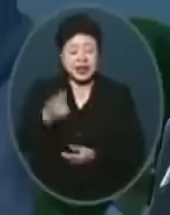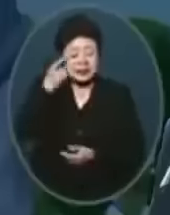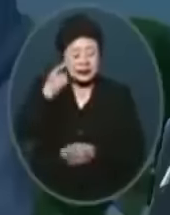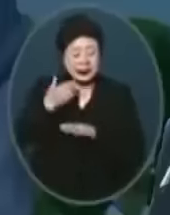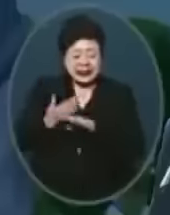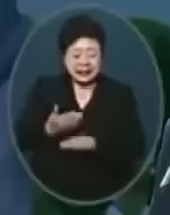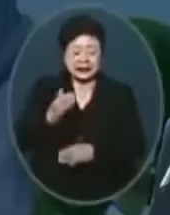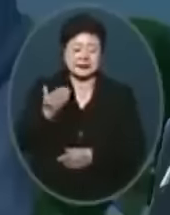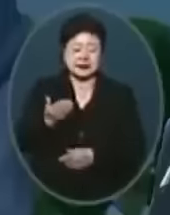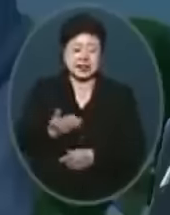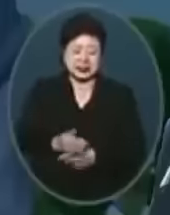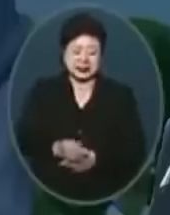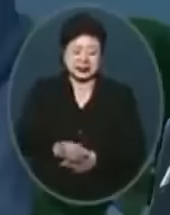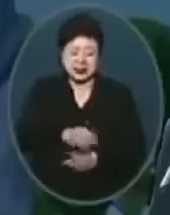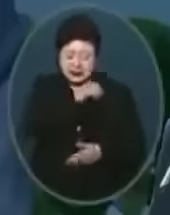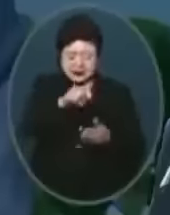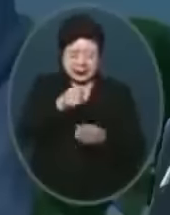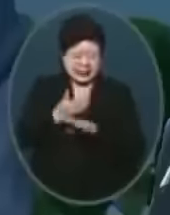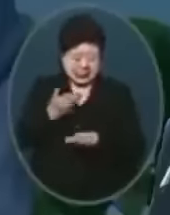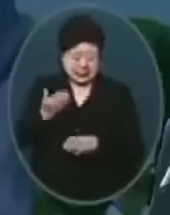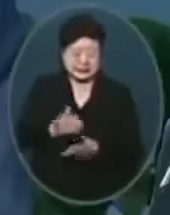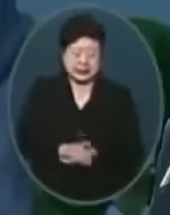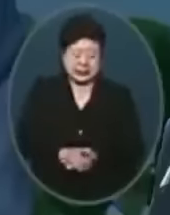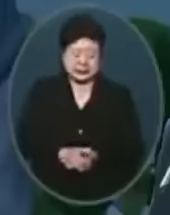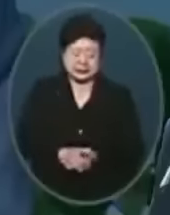생각이 달라지면 인생이 달라지고 맙니다.